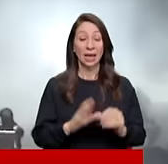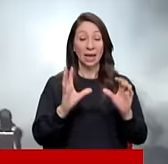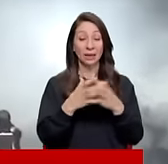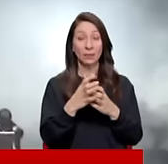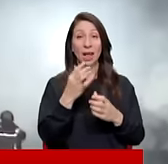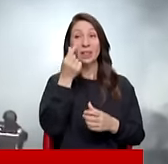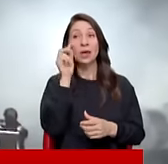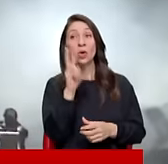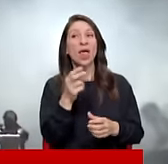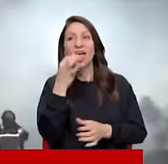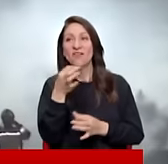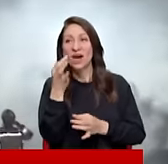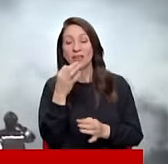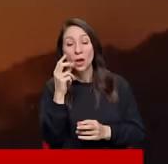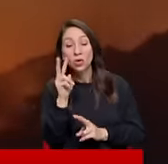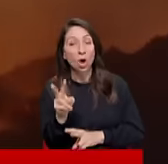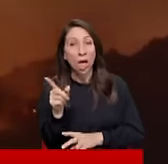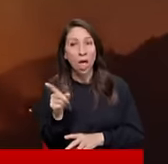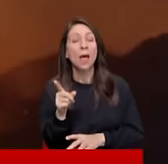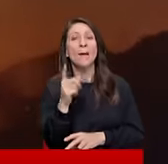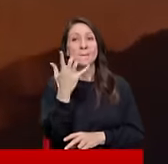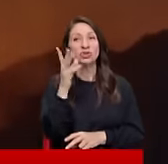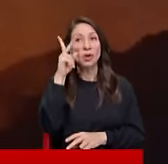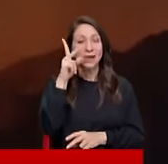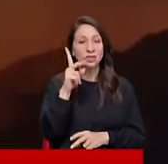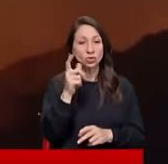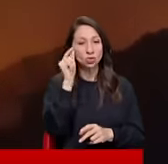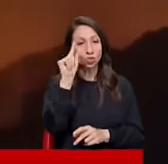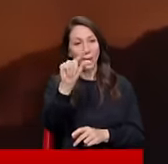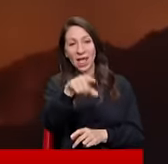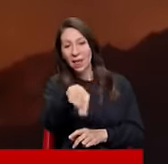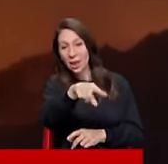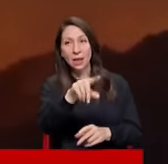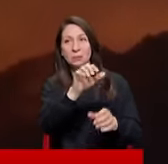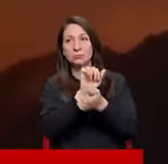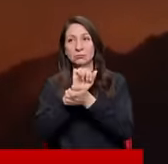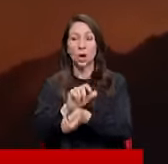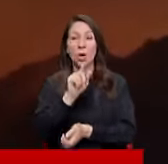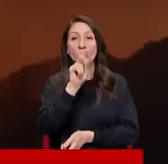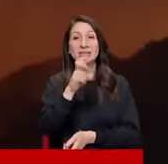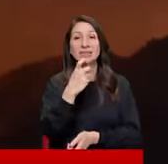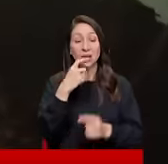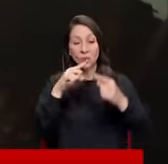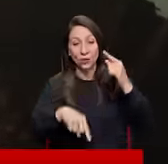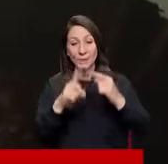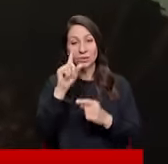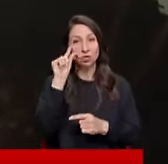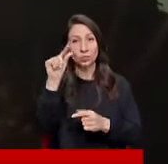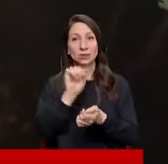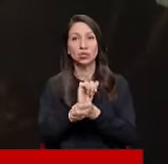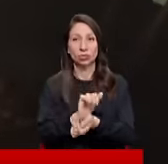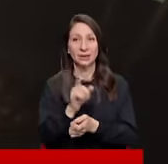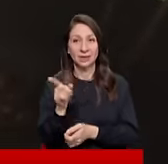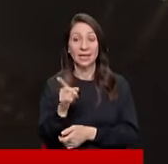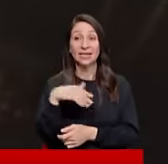Ekipler görgü tanıklarının ifadelerinden yola çıktı. 5 yabancı uyruklu şüpheliyi gözaltına aldı. 18 yaşından küçük bir şüpheli